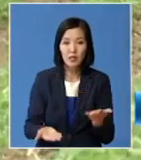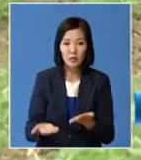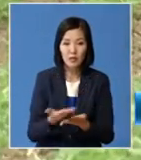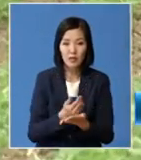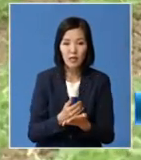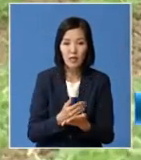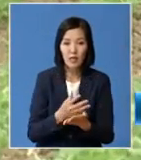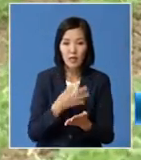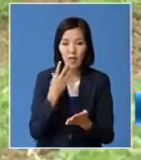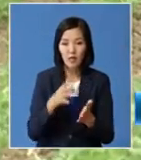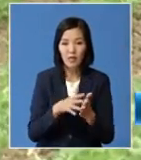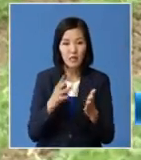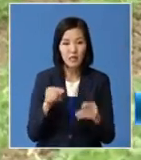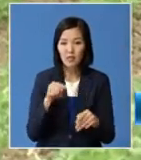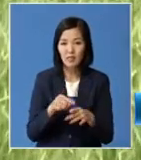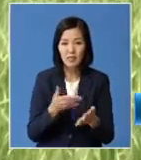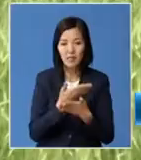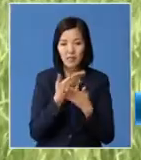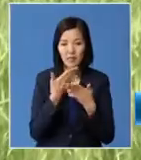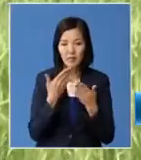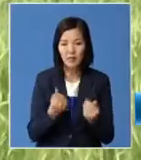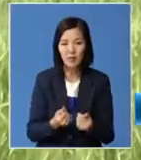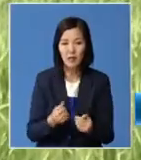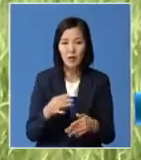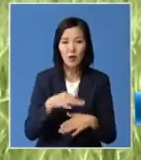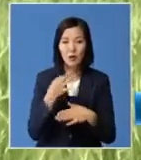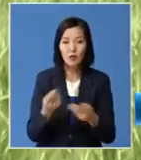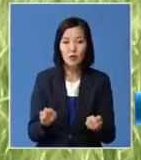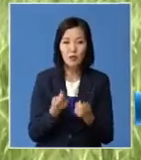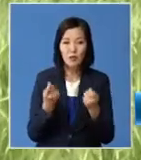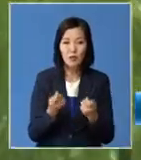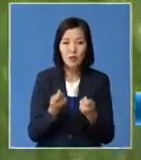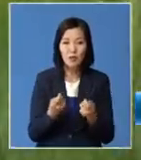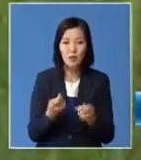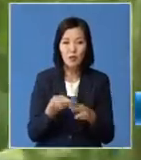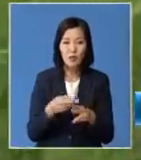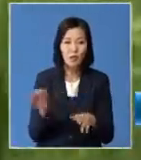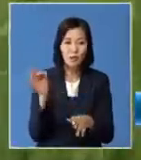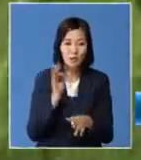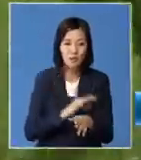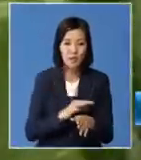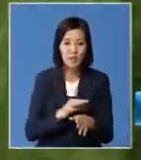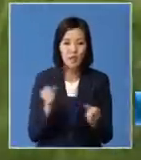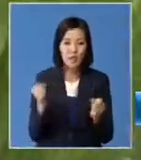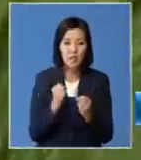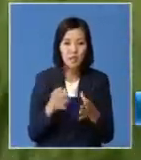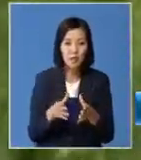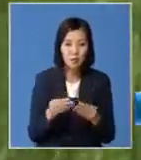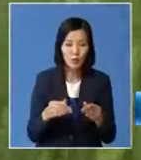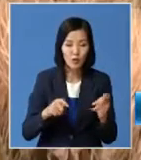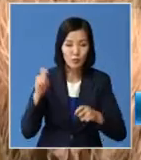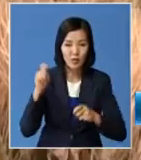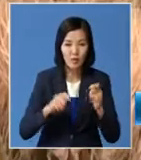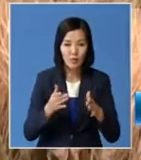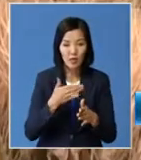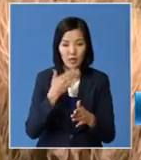қызылшасына мынадай климаттың еш әсері болмаса, күздік бидайға керісінше пайдалы көрінеді. Салқын көктем мен жаңбырлы жазда